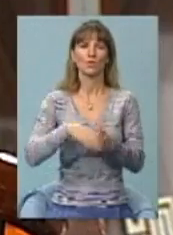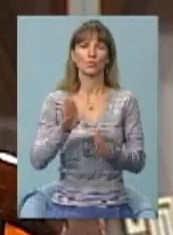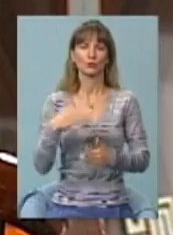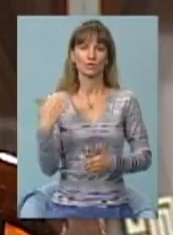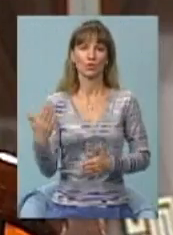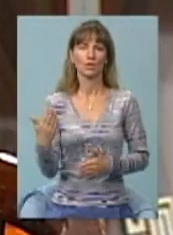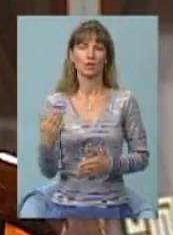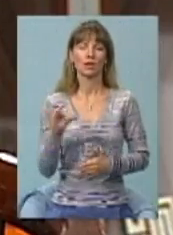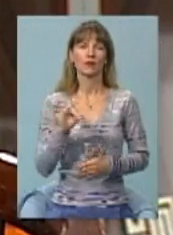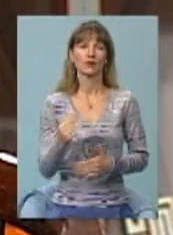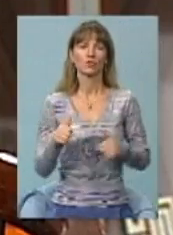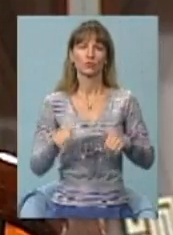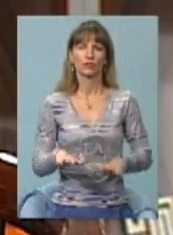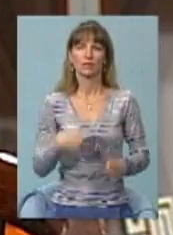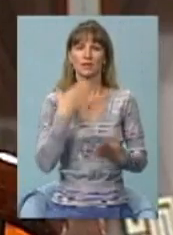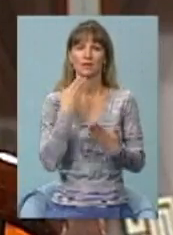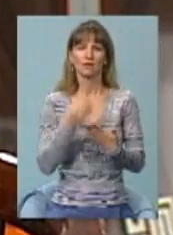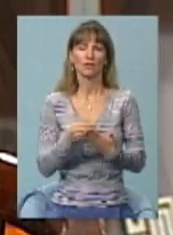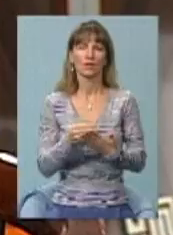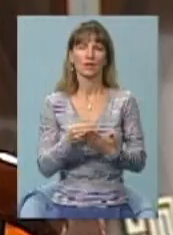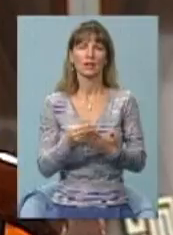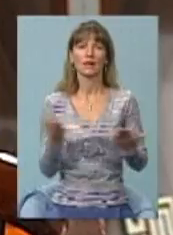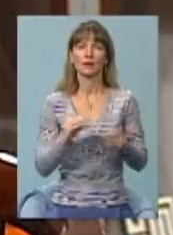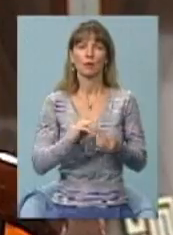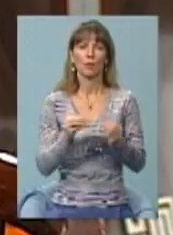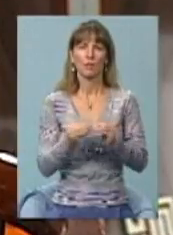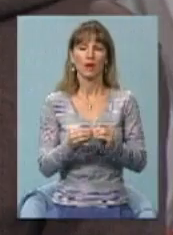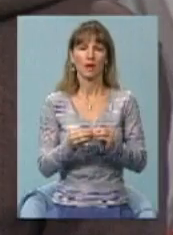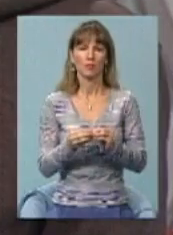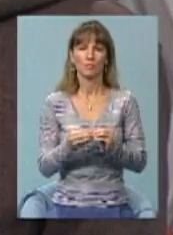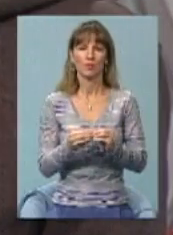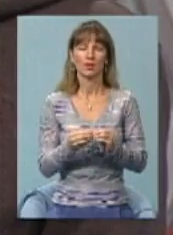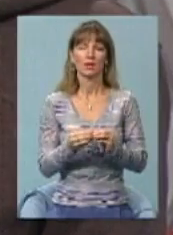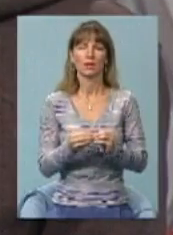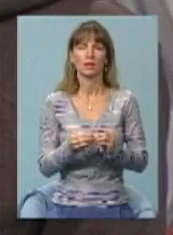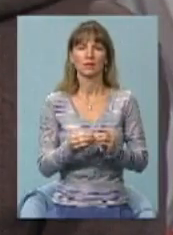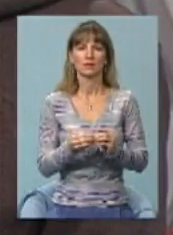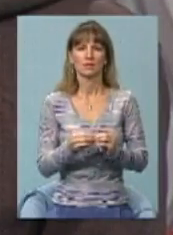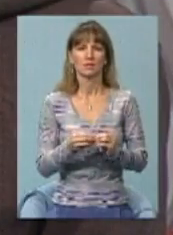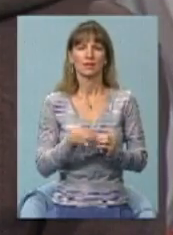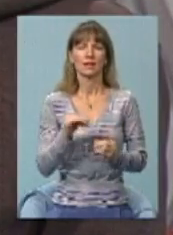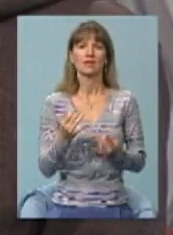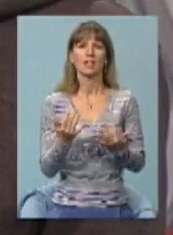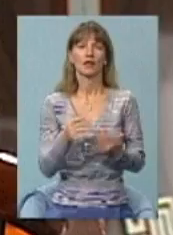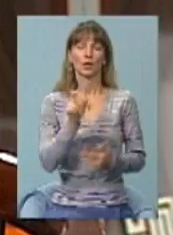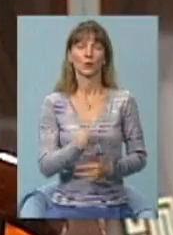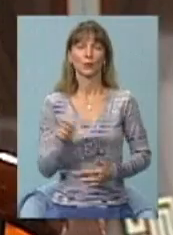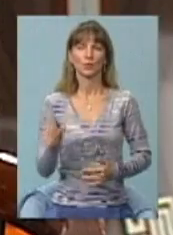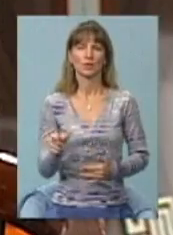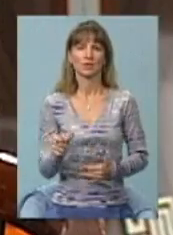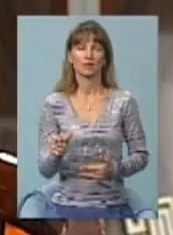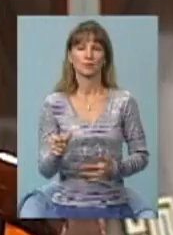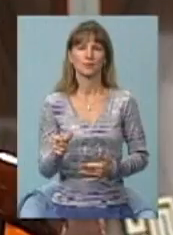бік, вирішити свої якісь проблеми і негаразди. Деякі люди не